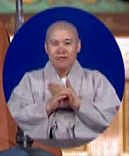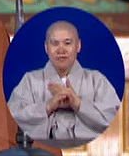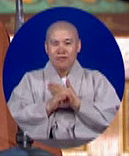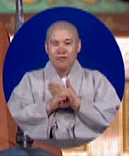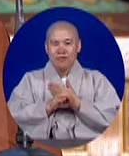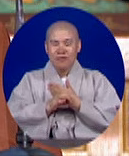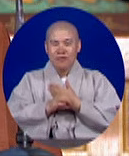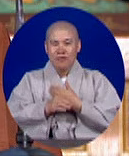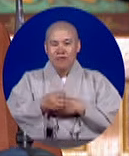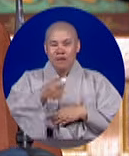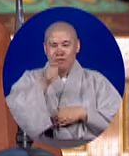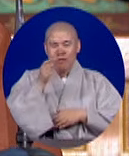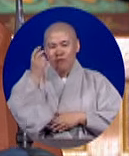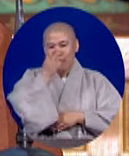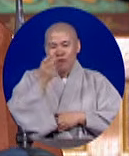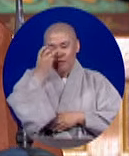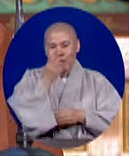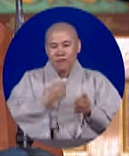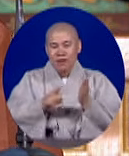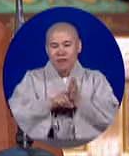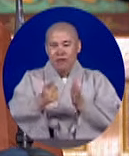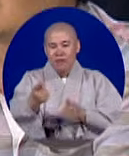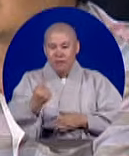수도검침 나왔습니다.